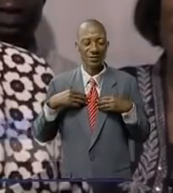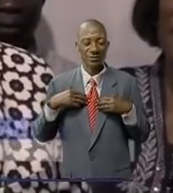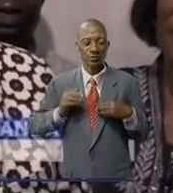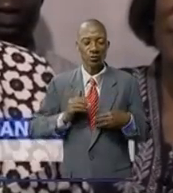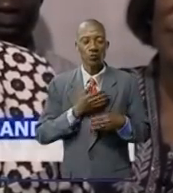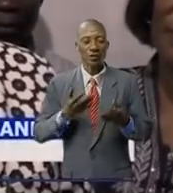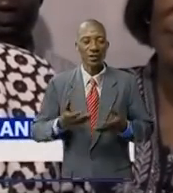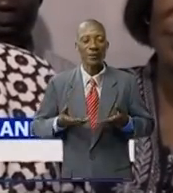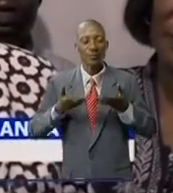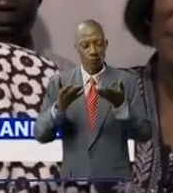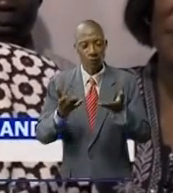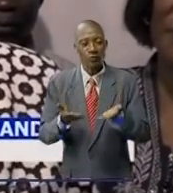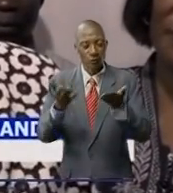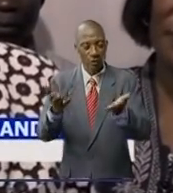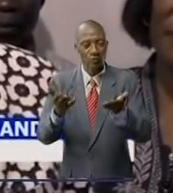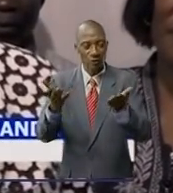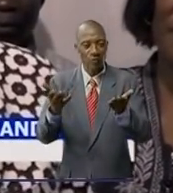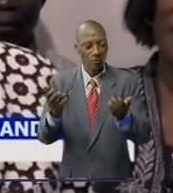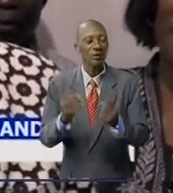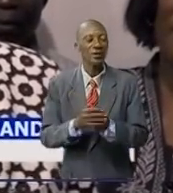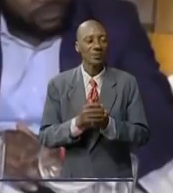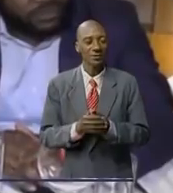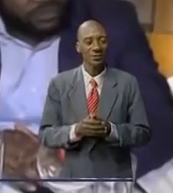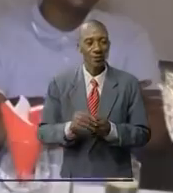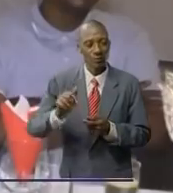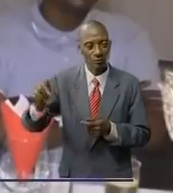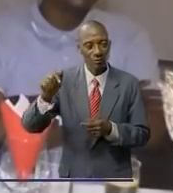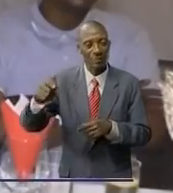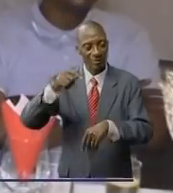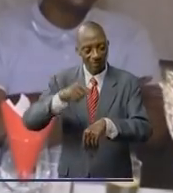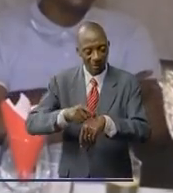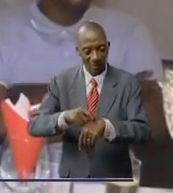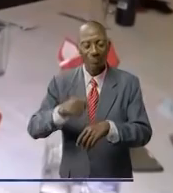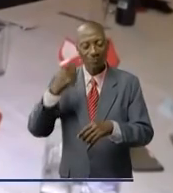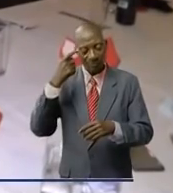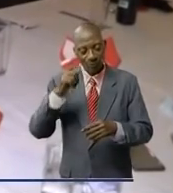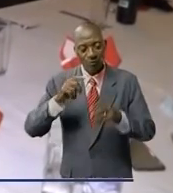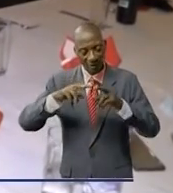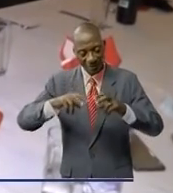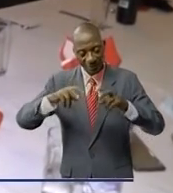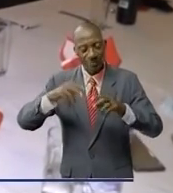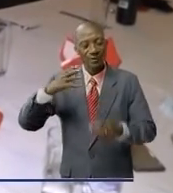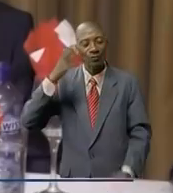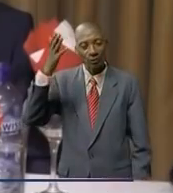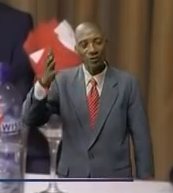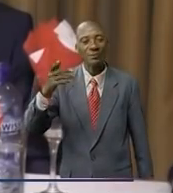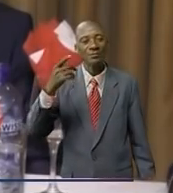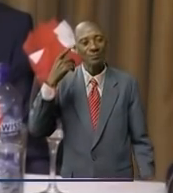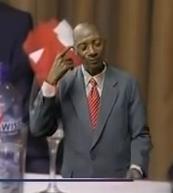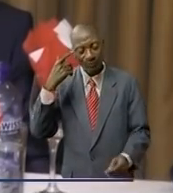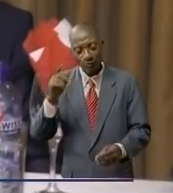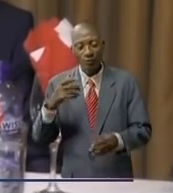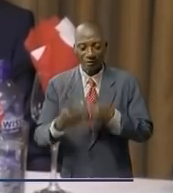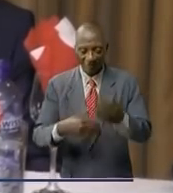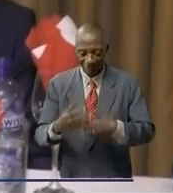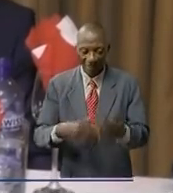engagé à faire en sorte que notre désir soit réalisé. Le deuxième vice-président du Sénat, Sangoumate Mongonde Mosai, a dit toute